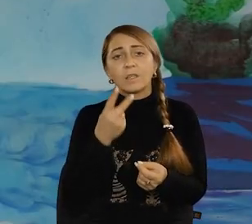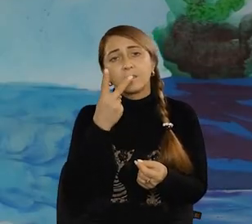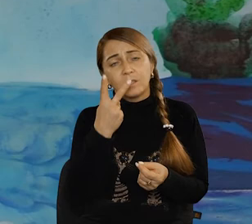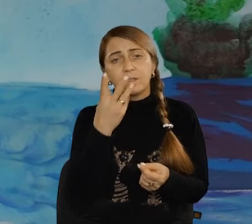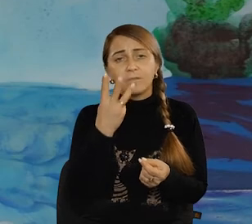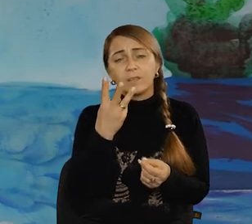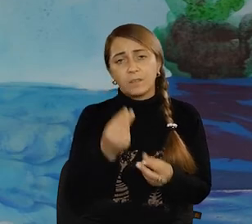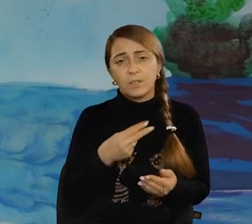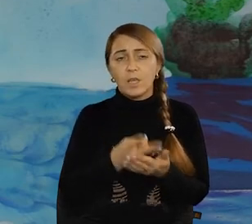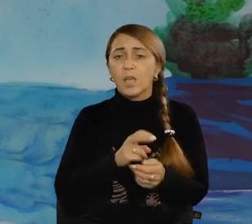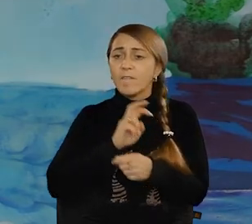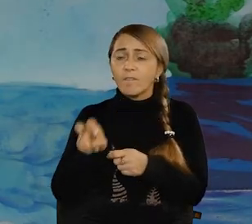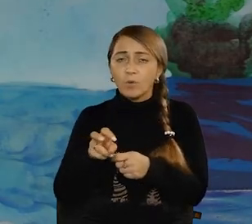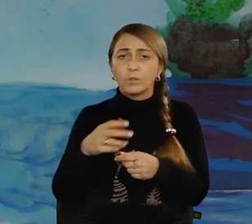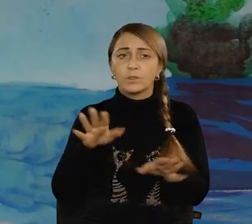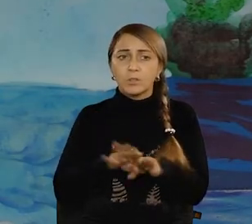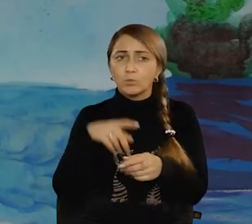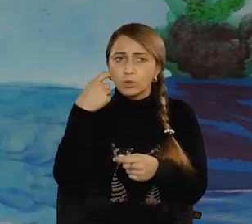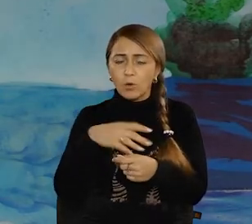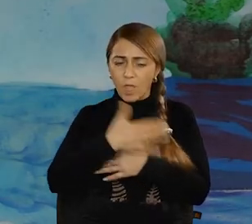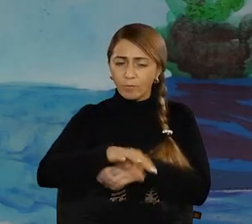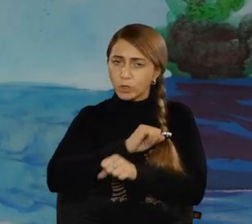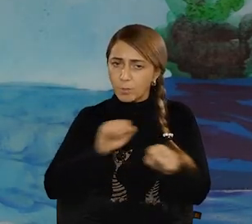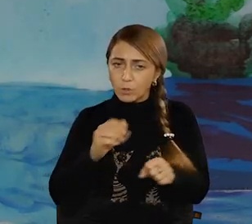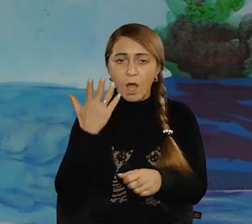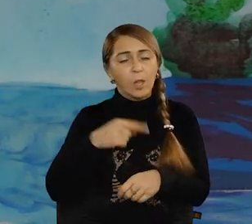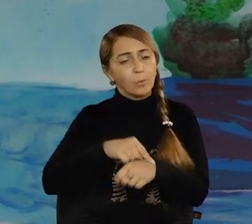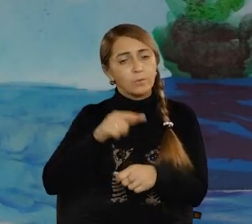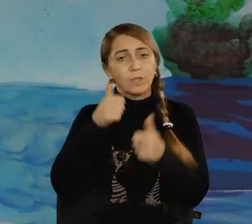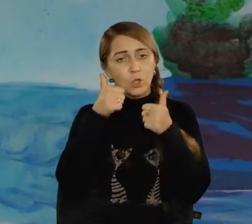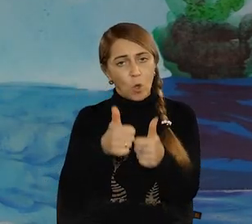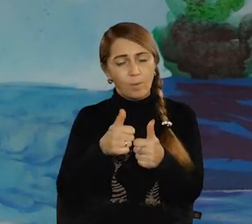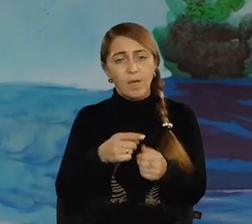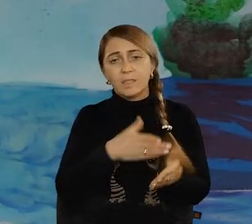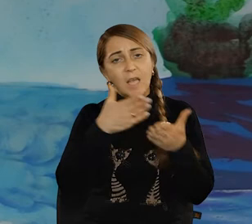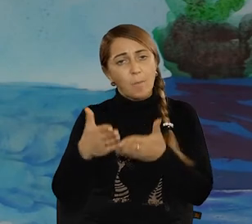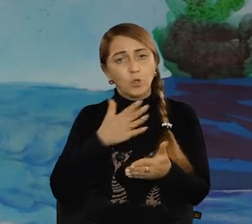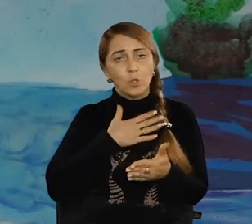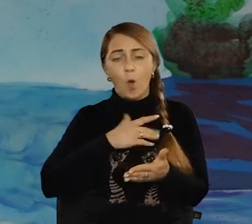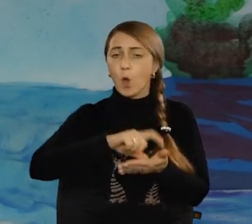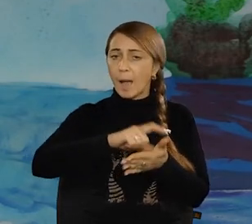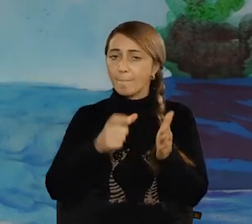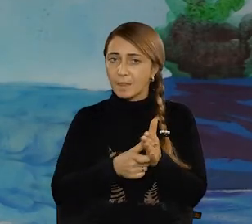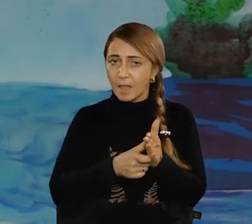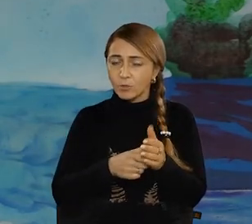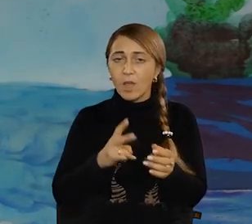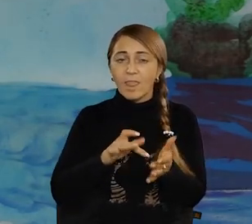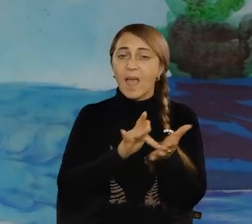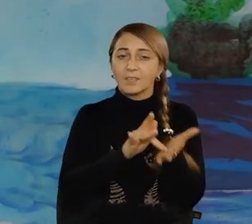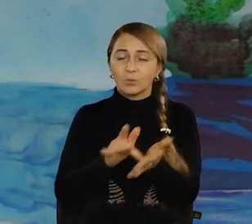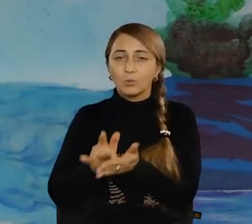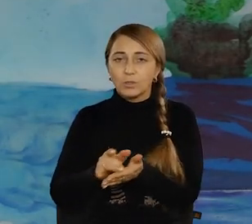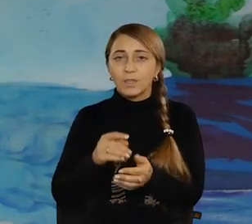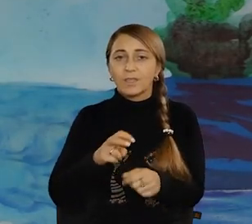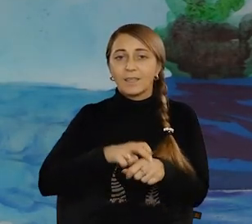якому разі не виходити в таку спеку. А коли почуватимешся добре, то запрошую до мого кабінету на екскурсію.